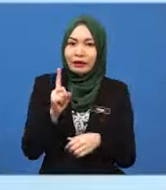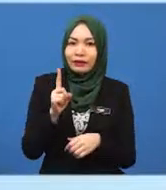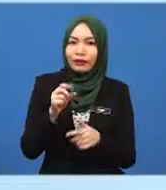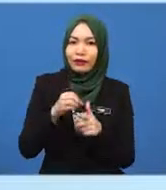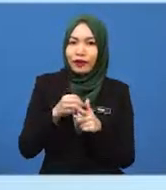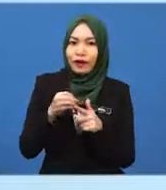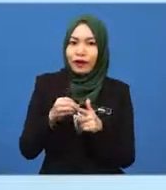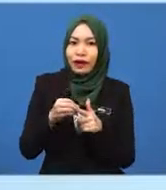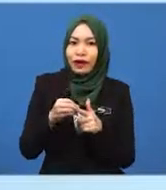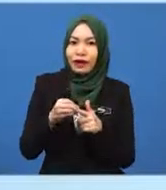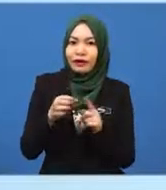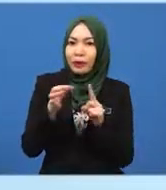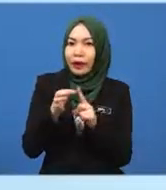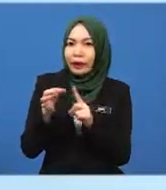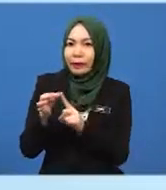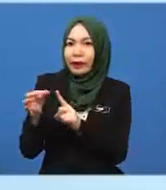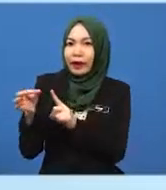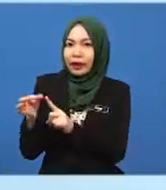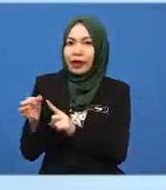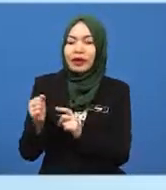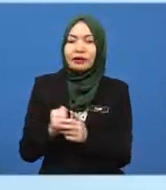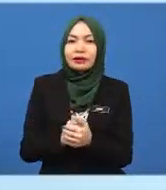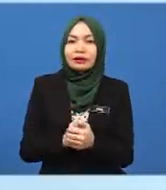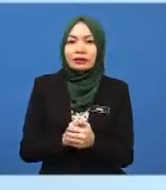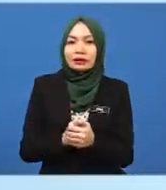atau beberapa perkataan.